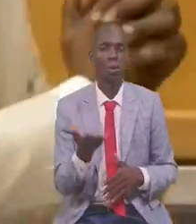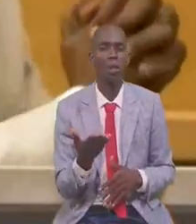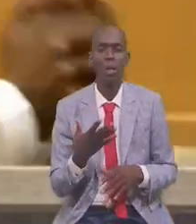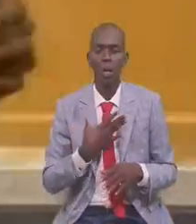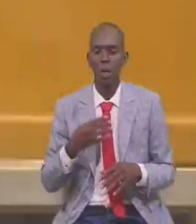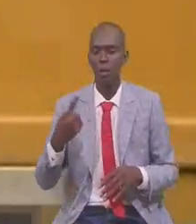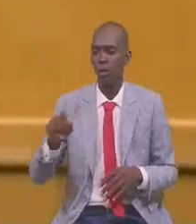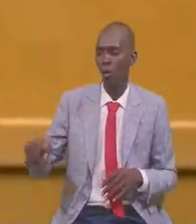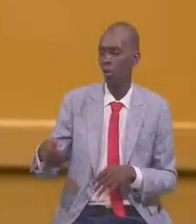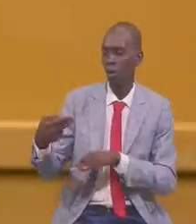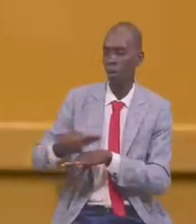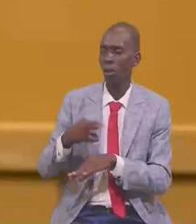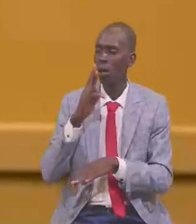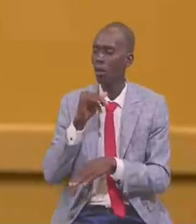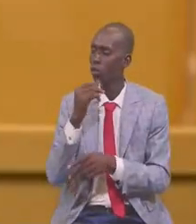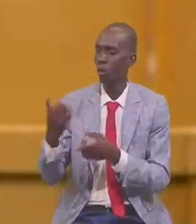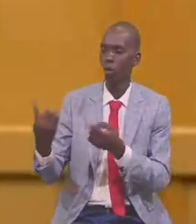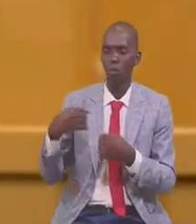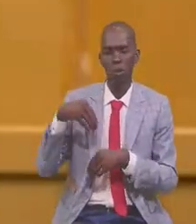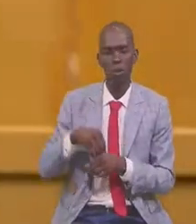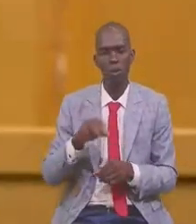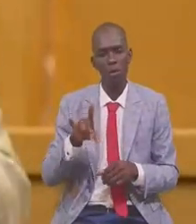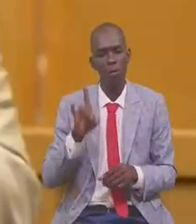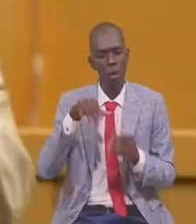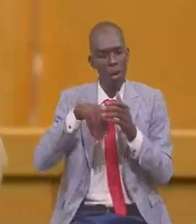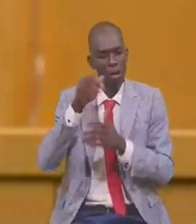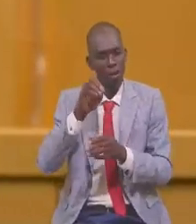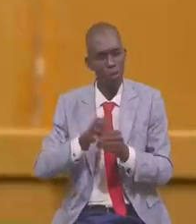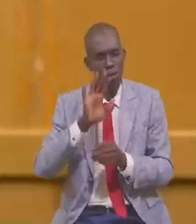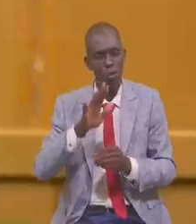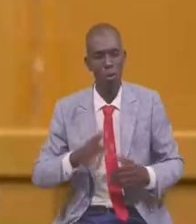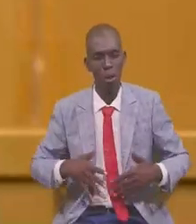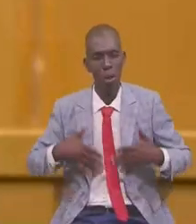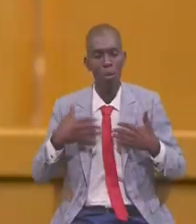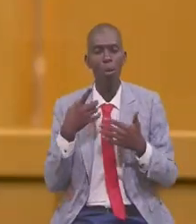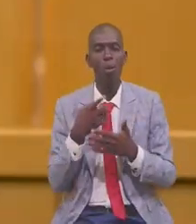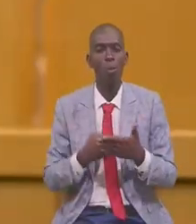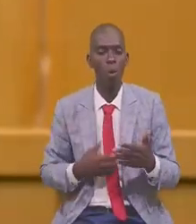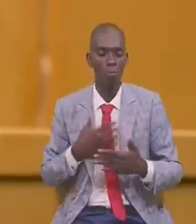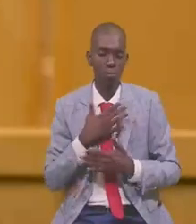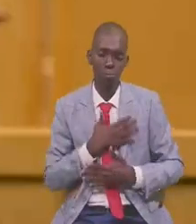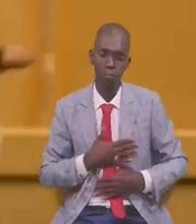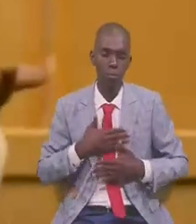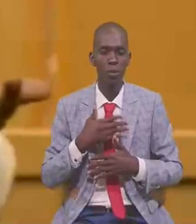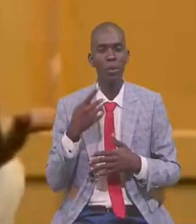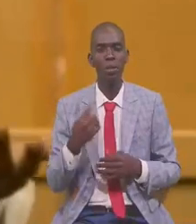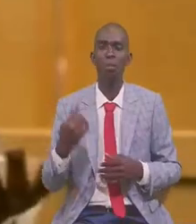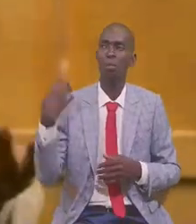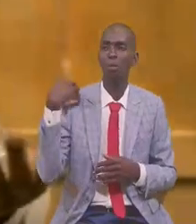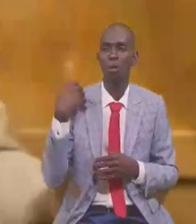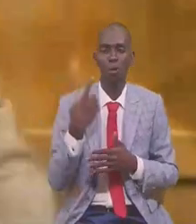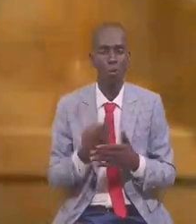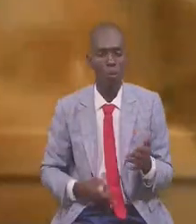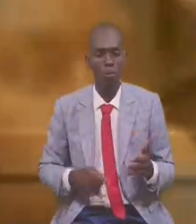pas vérifier dans ta vie. Qu'est-ce qui plaît au maître? Vérifie dans ton